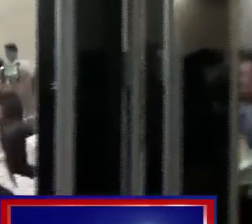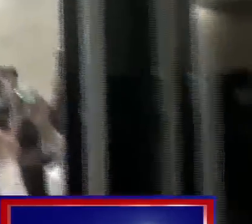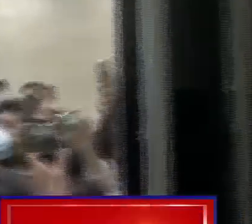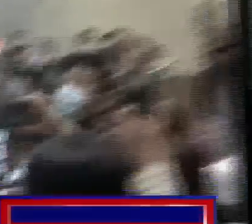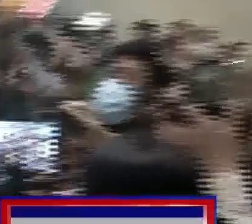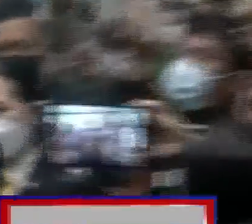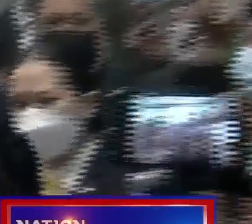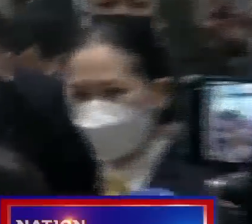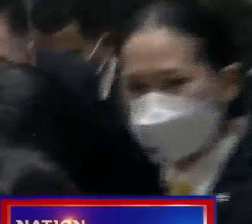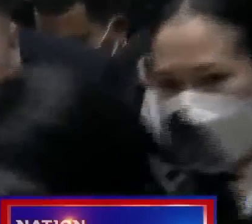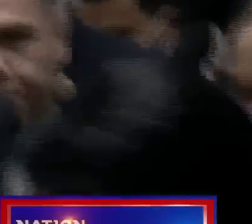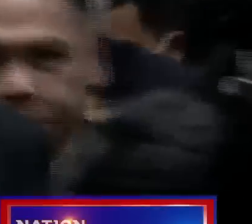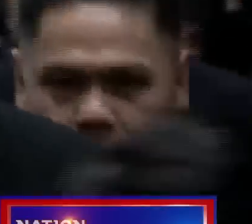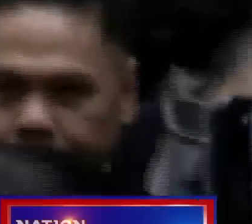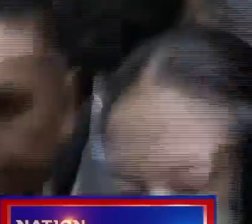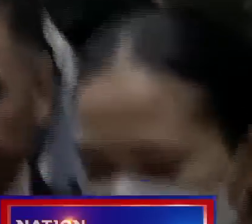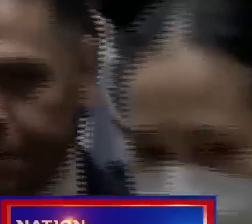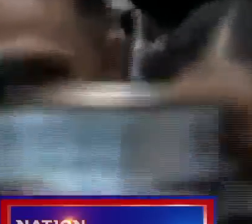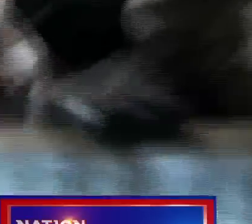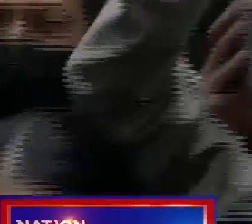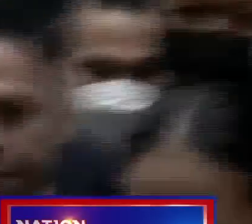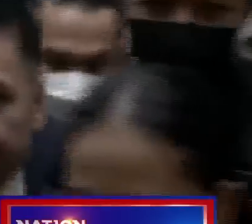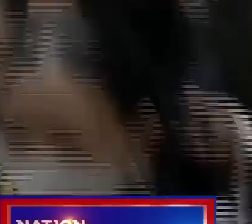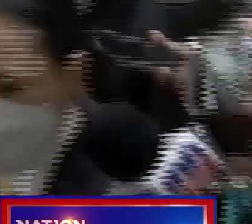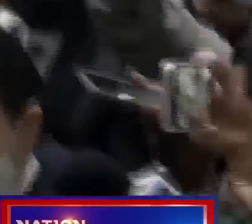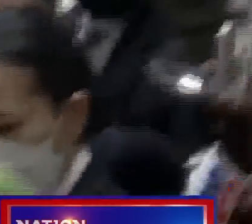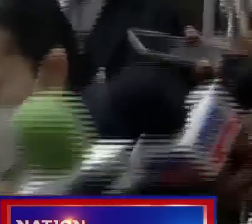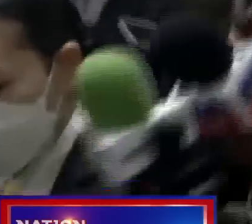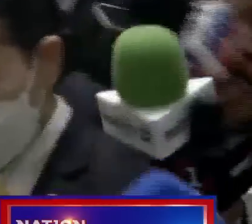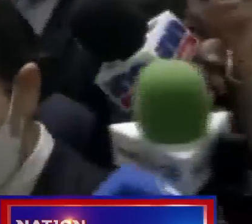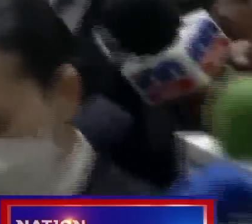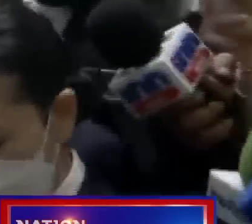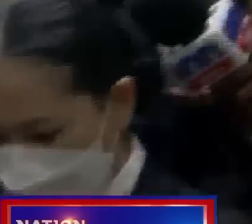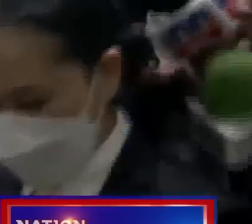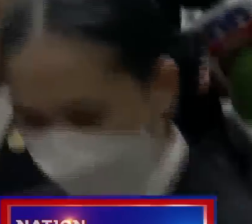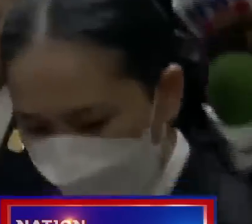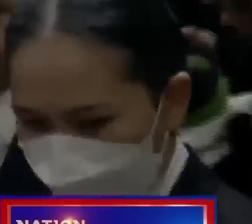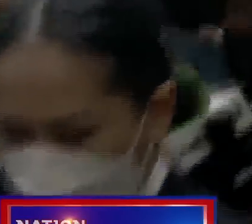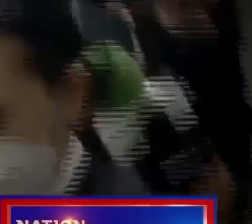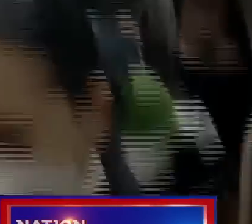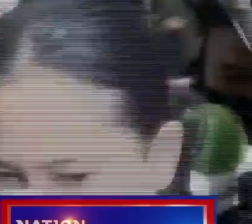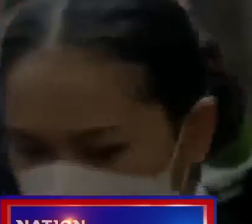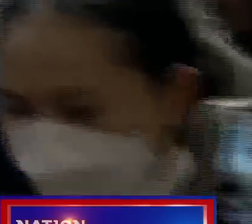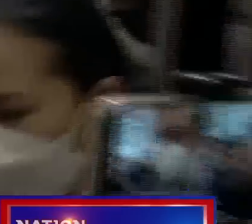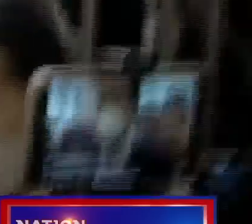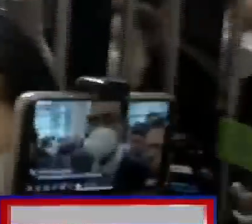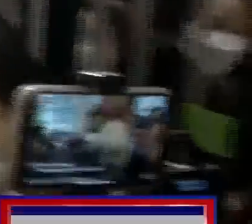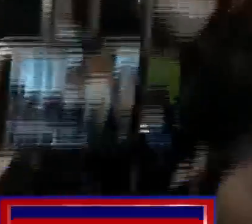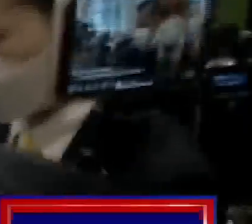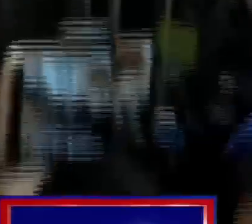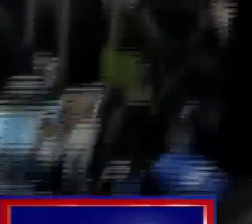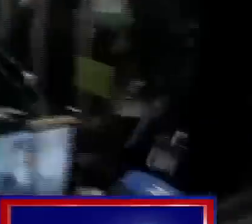ำเสียงแบบนี้เรียบๆค่ะ จากนั้นก็เดินเข้าลิฟต์ไปไม่รู้ลิฟต์กดขึ้นหรือลิฟต์กดลง